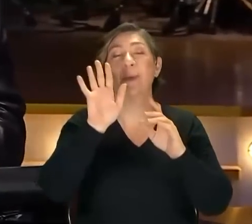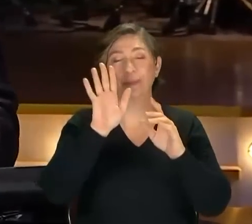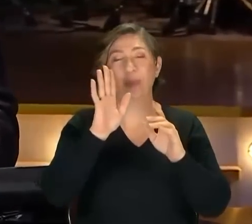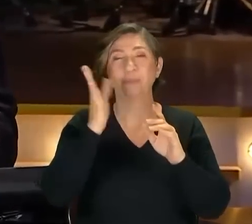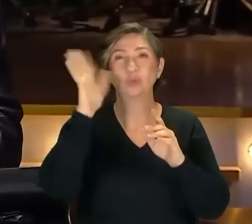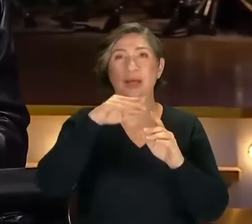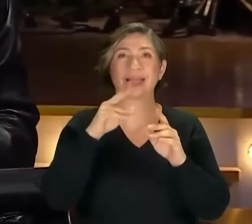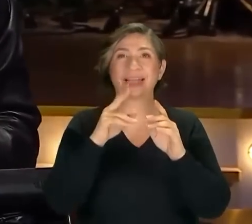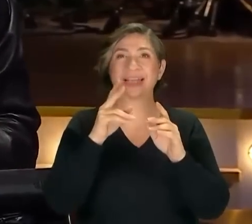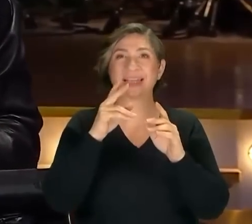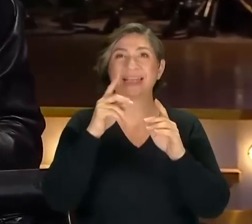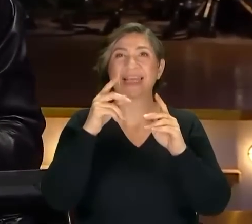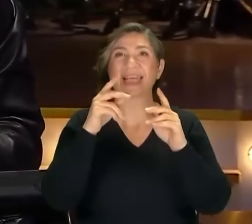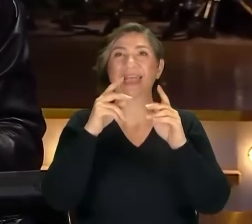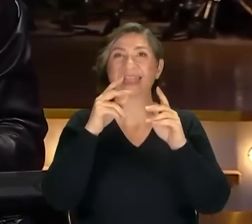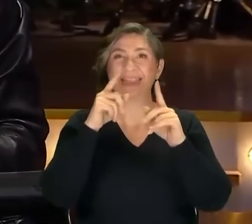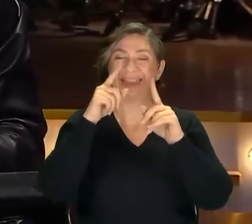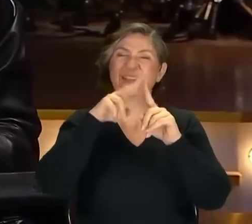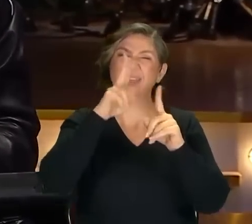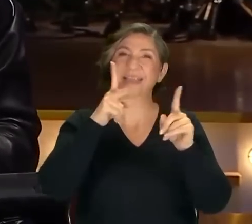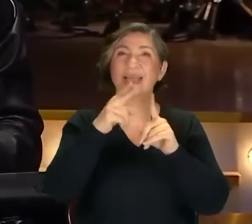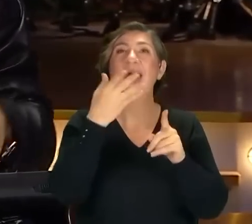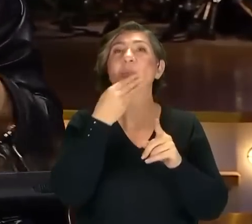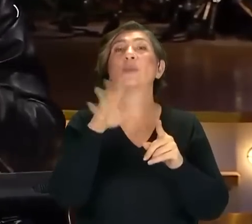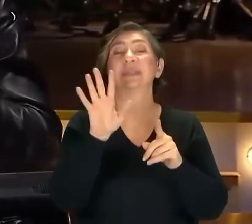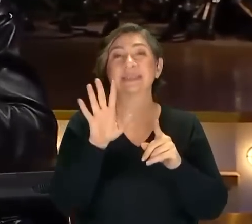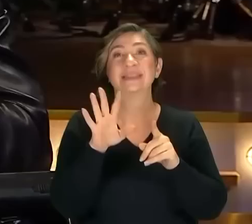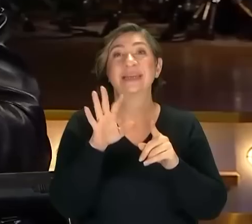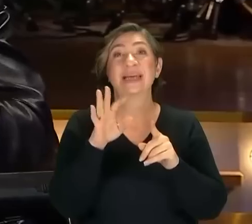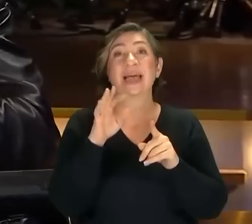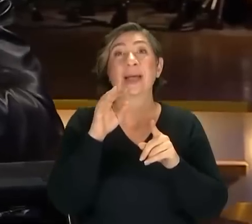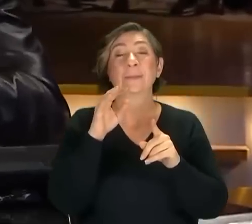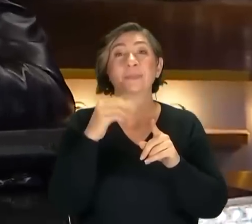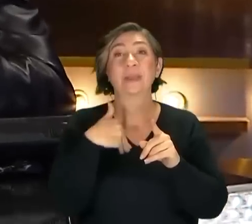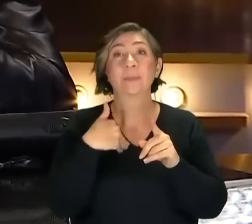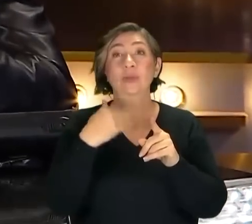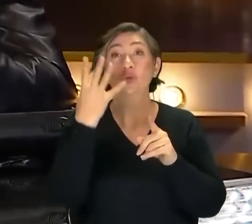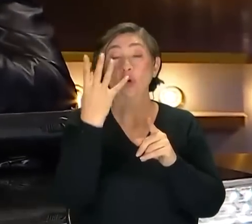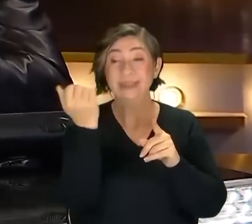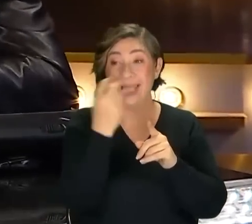söylemeyeyim. Sonraki keser çünkü kanal keser. Ne söylemeyeyim. Ayıp olmasın. Şimdi abi bana